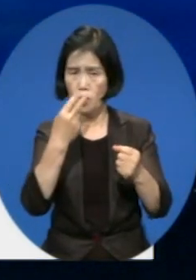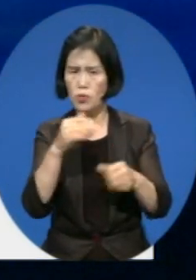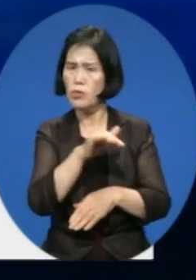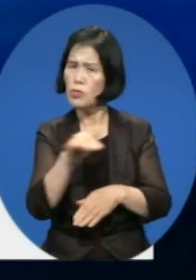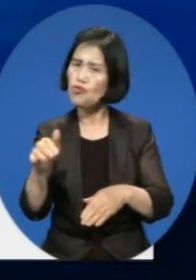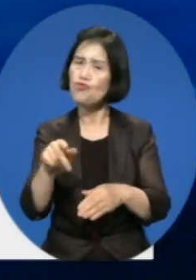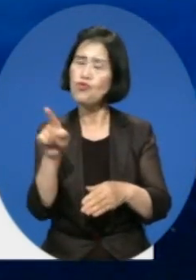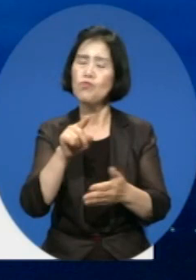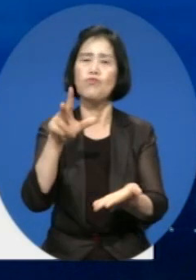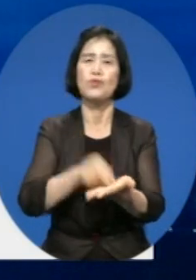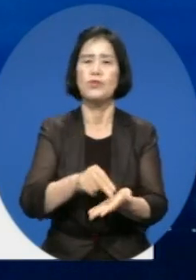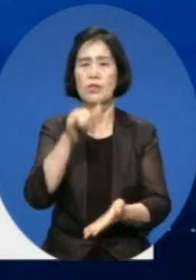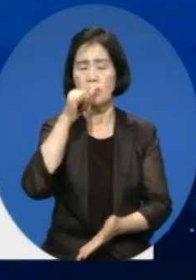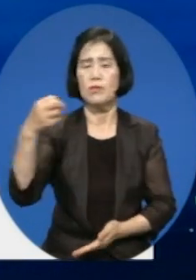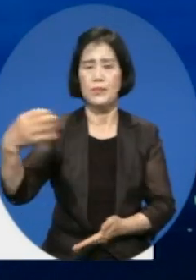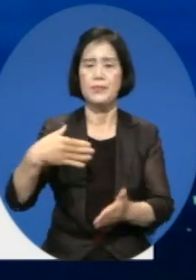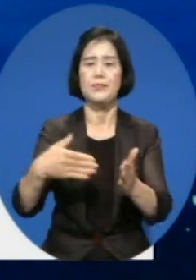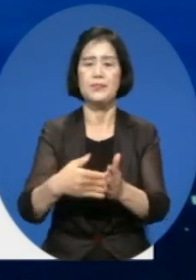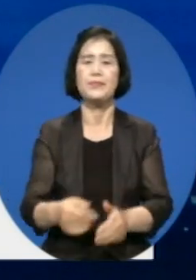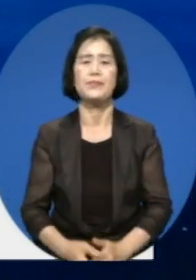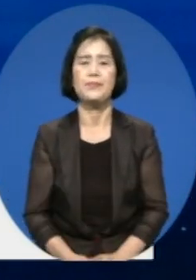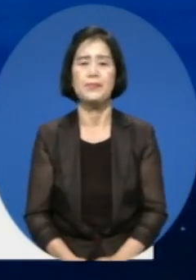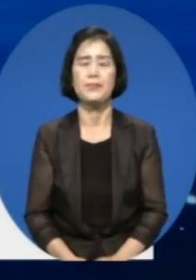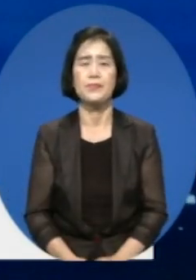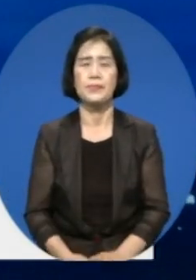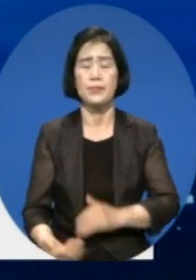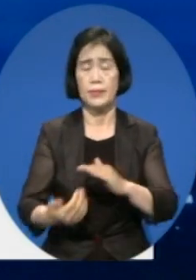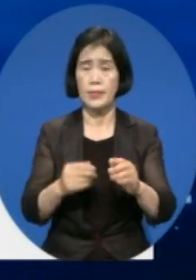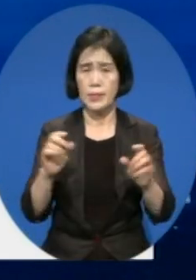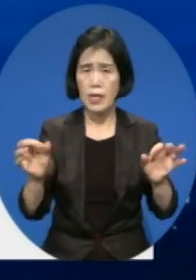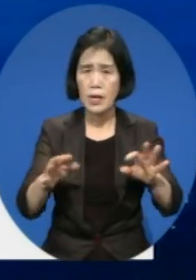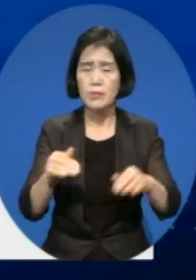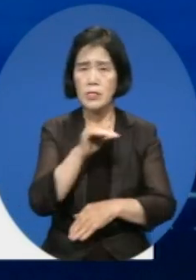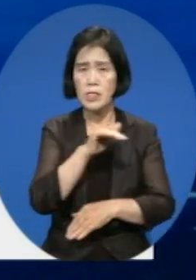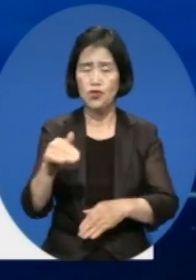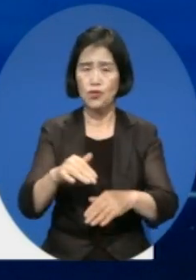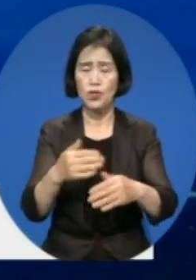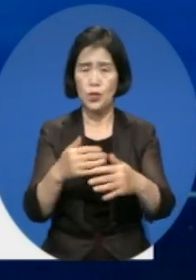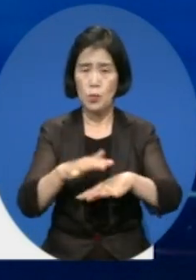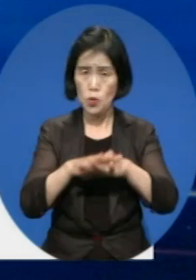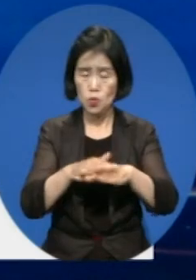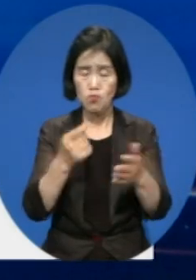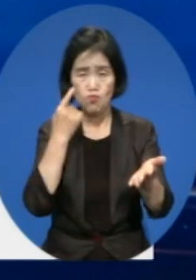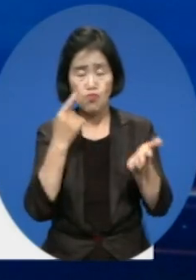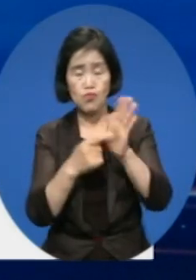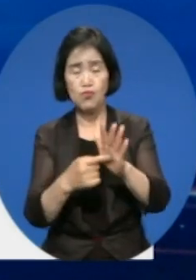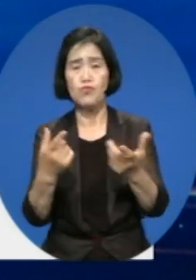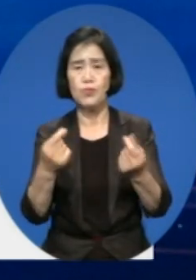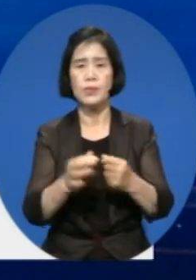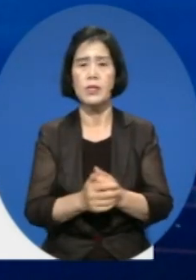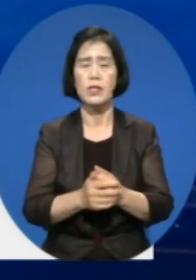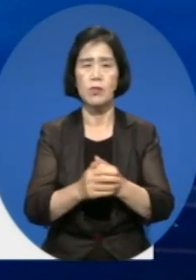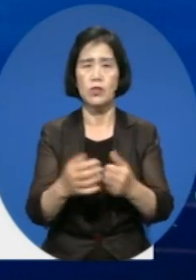거 상당히 문제가 있다. 지금 이렇게 말씀을 하고 계십니다. 저희가 앞서 잠깐 기준이 어떻게 되는지 표를 보여드리기도 했는데 하지만 이번